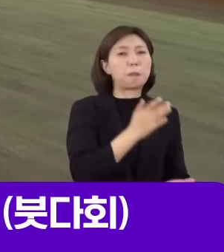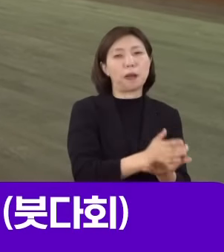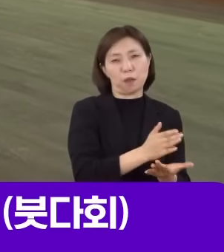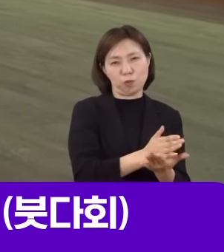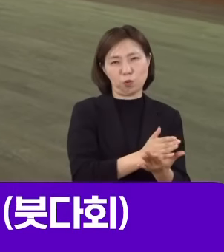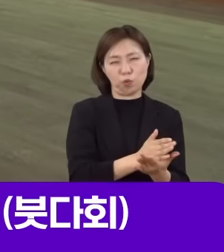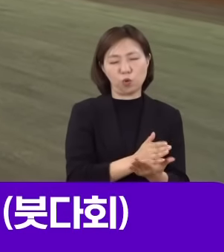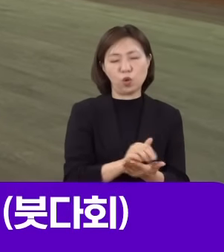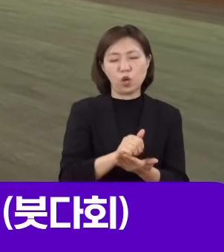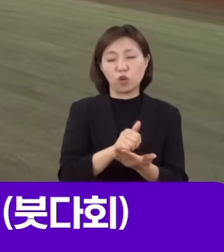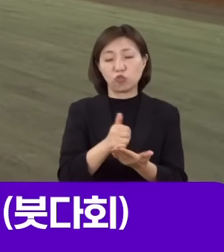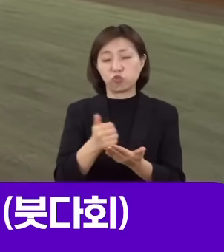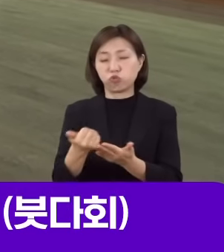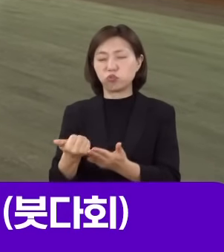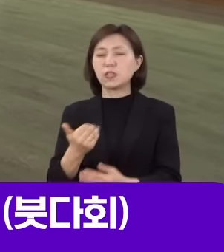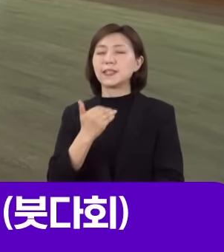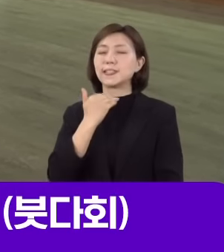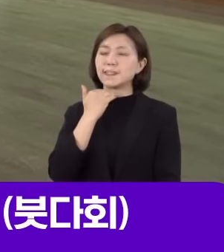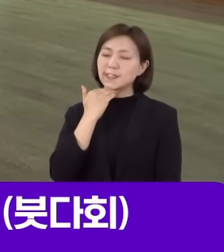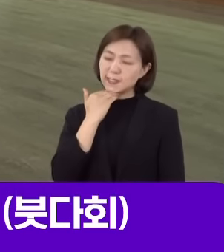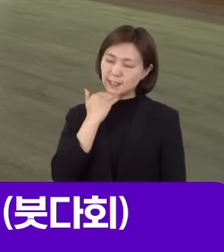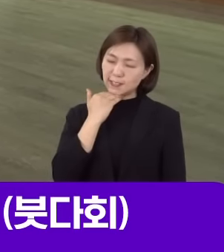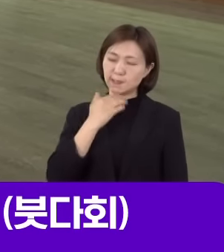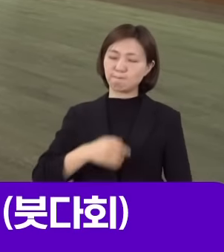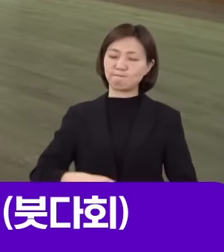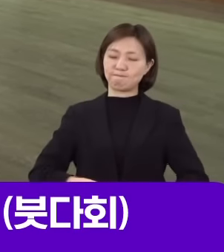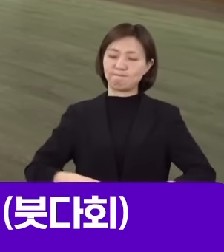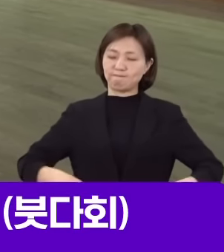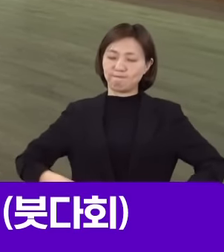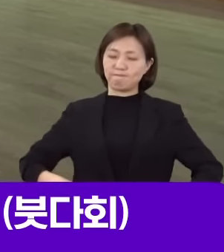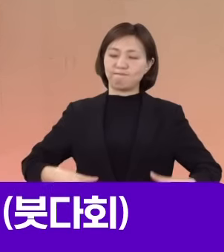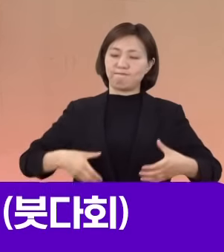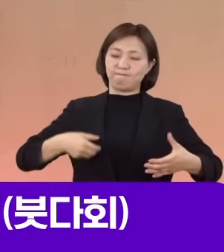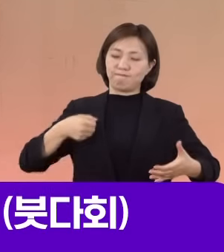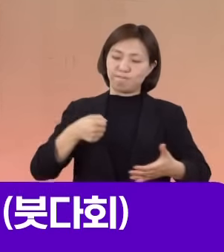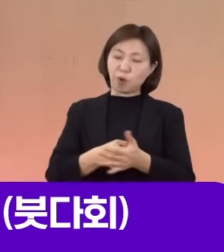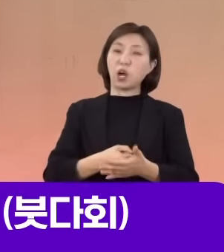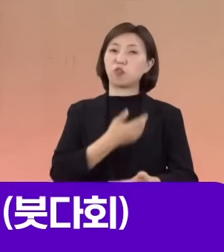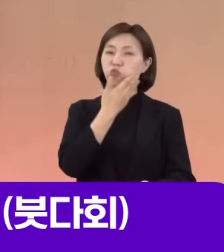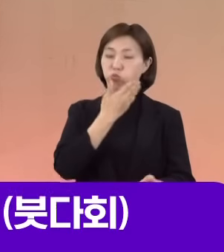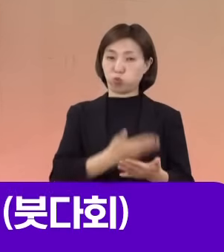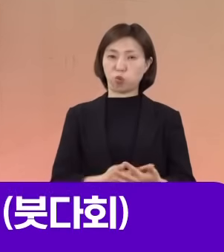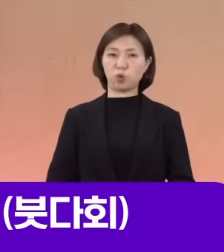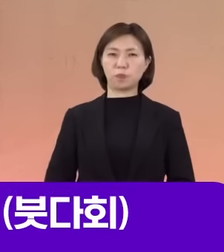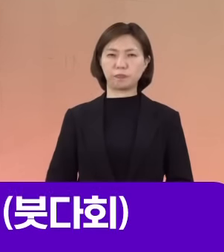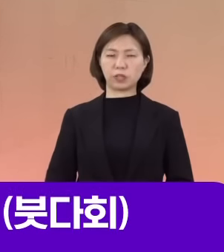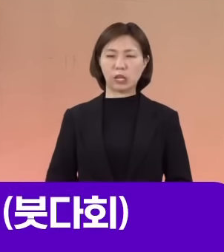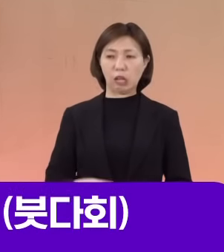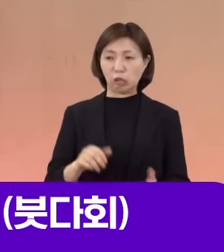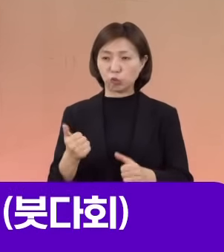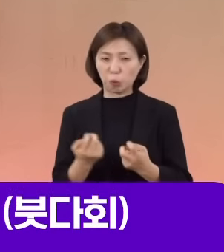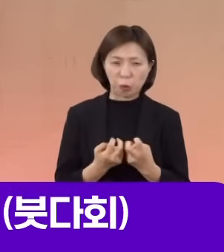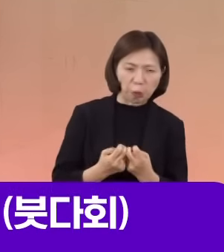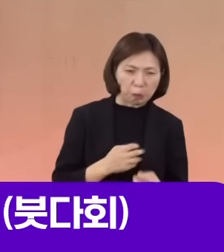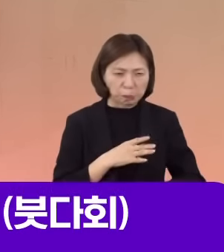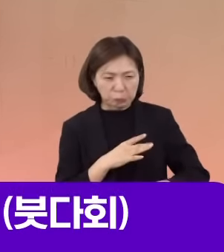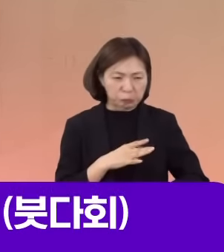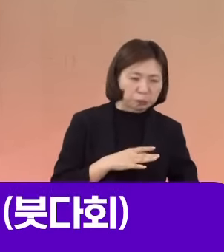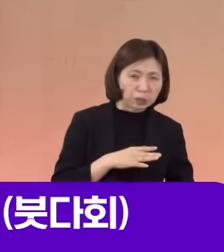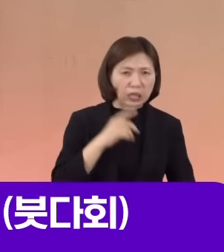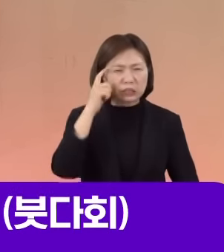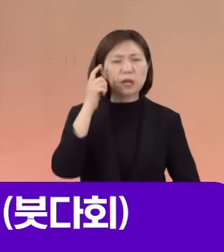한마음으로 죽음을 기다리는 자세가 마땅하 두려워하지 말고